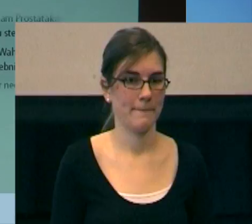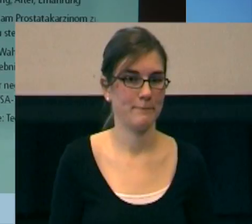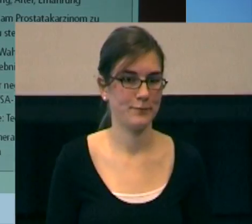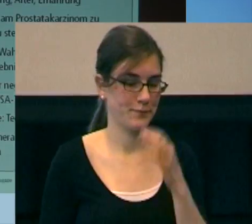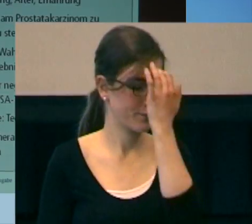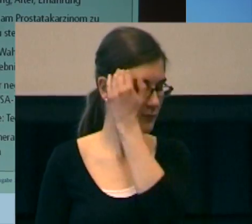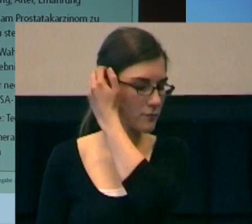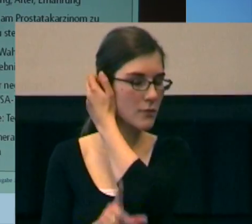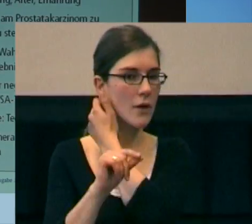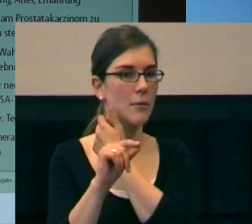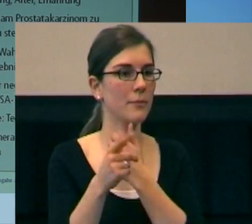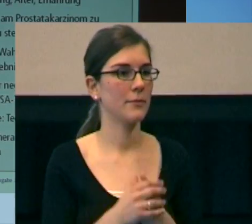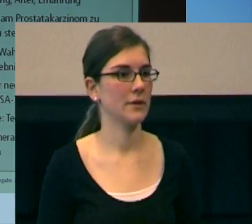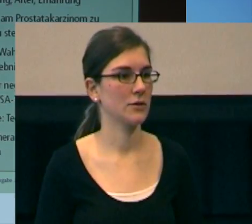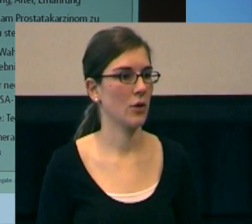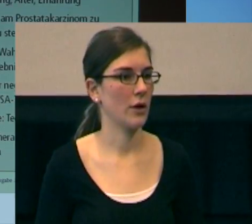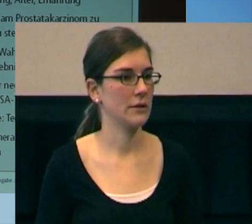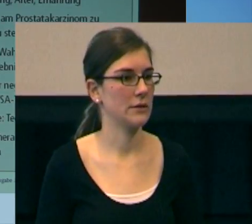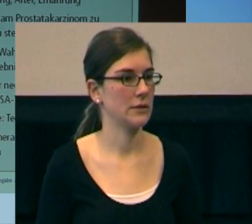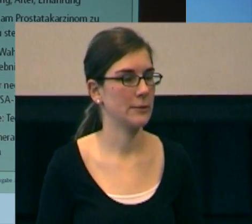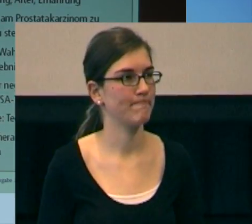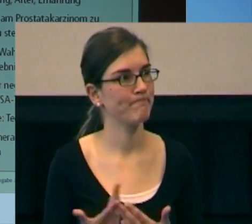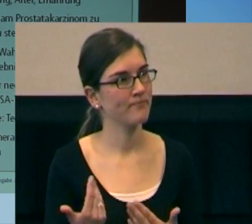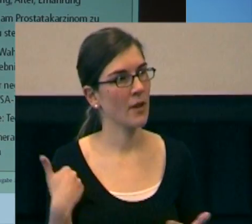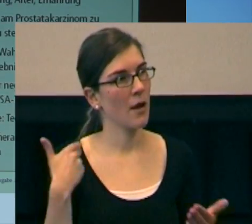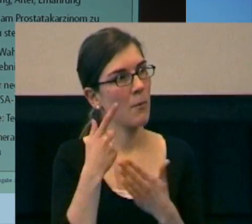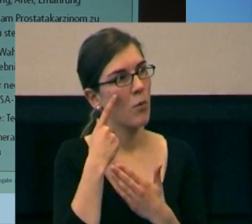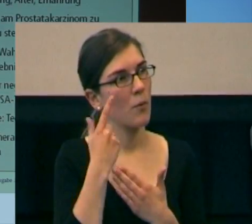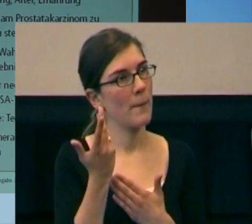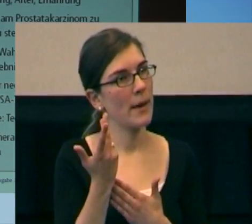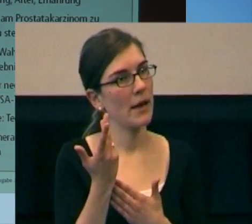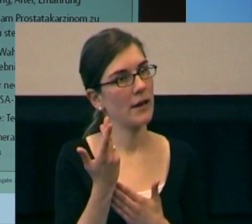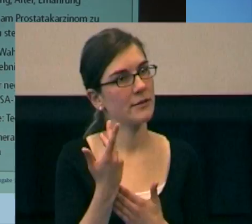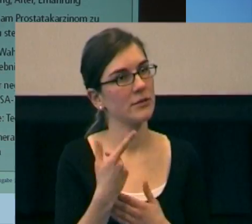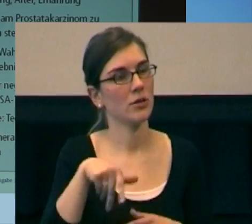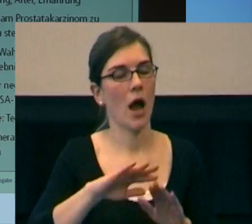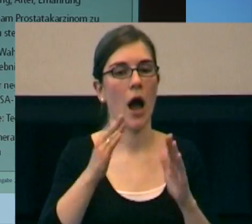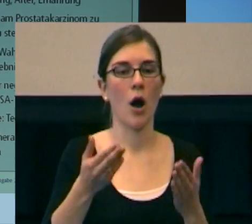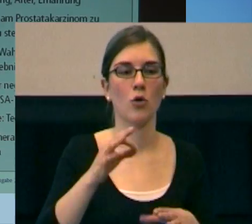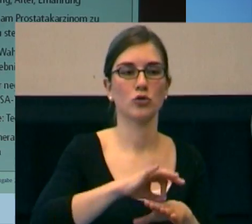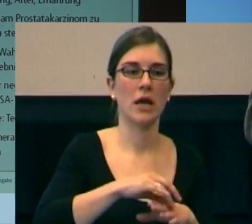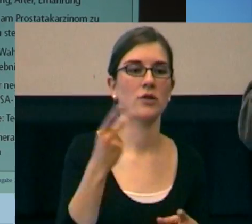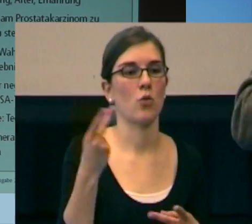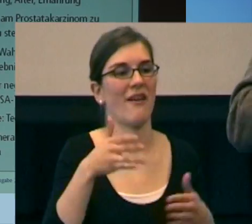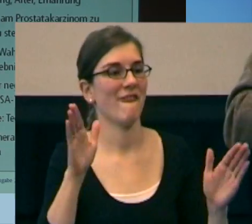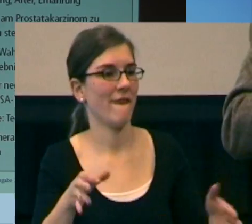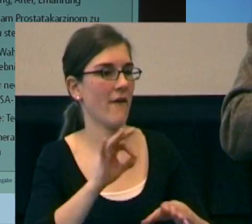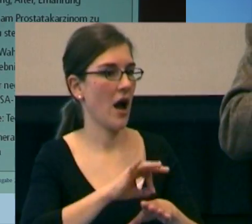Das heißt, wir sind derzeit als behandelnde Hausärzte oder Fachärzte